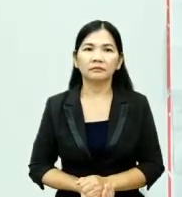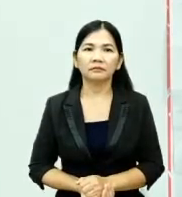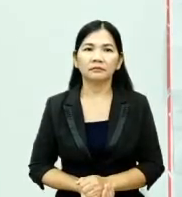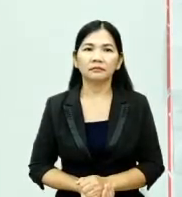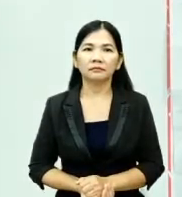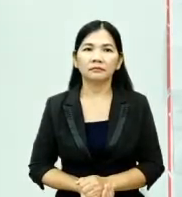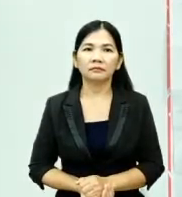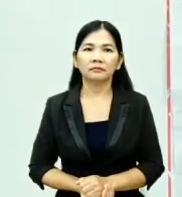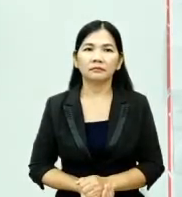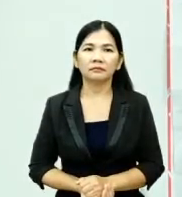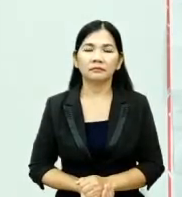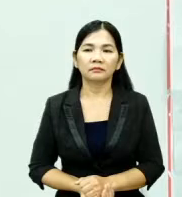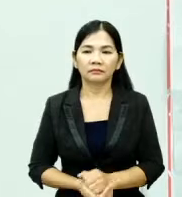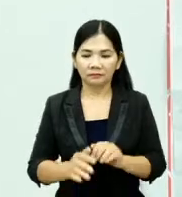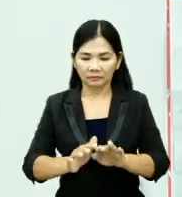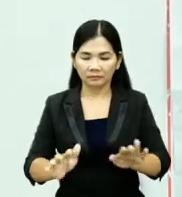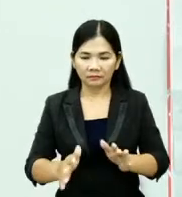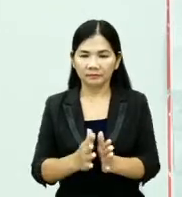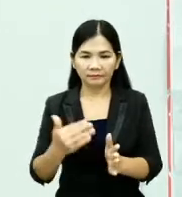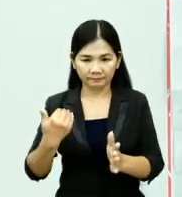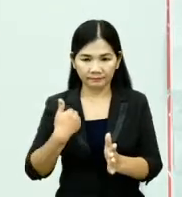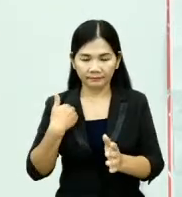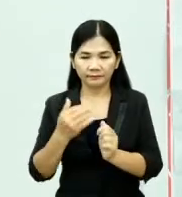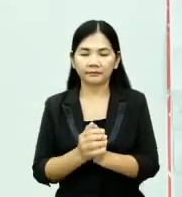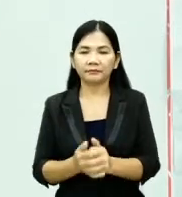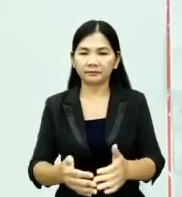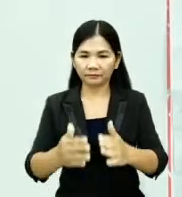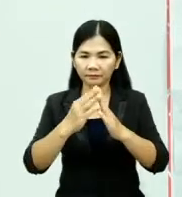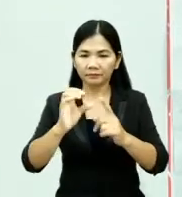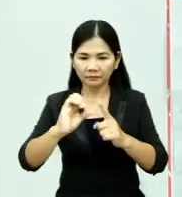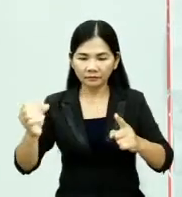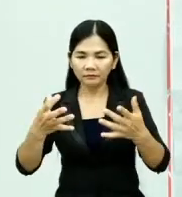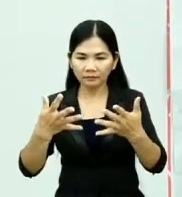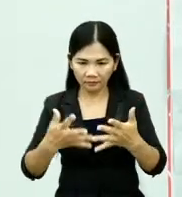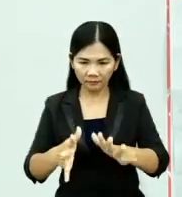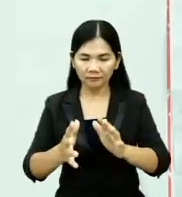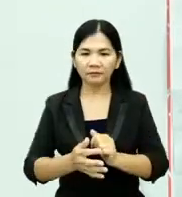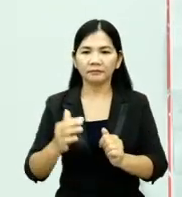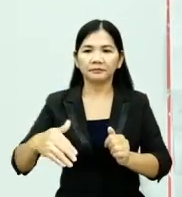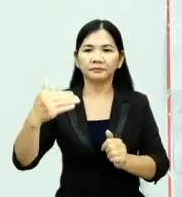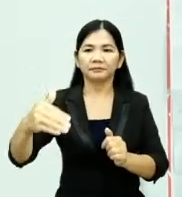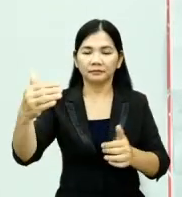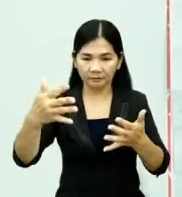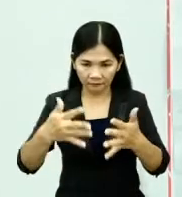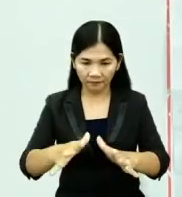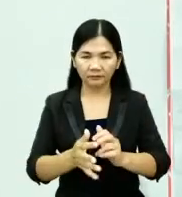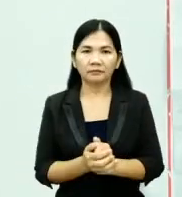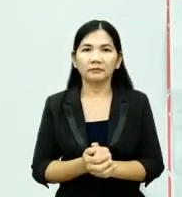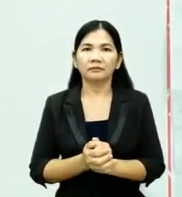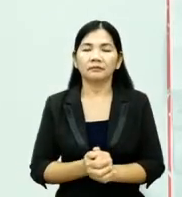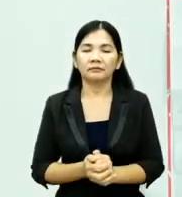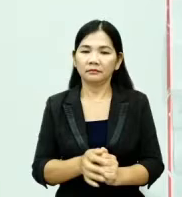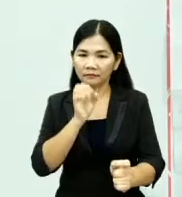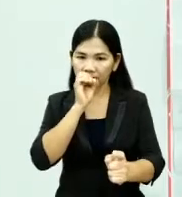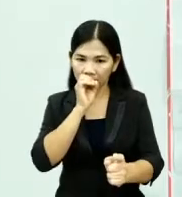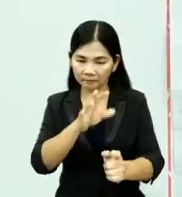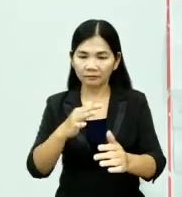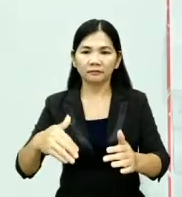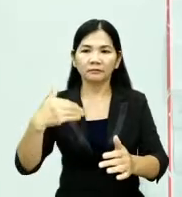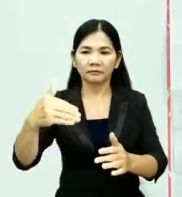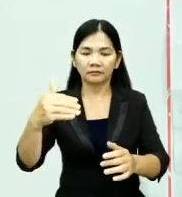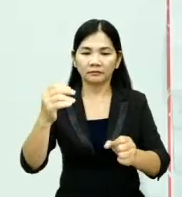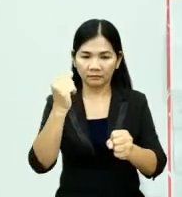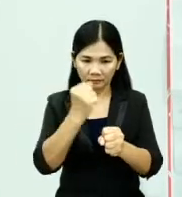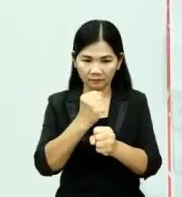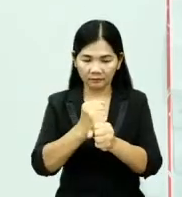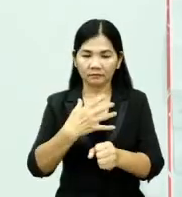cha này kêu cơ tha con chắc là bà này kêu bạn bằng cách là bà chỉ muốn bị anh cốt rị rồi hỏi hai con của bạn prap ông bị anh cốt ở vậy để con